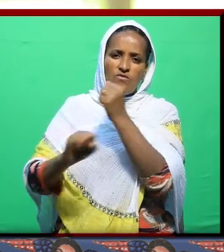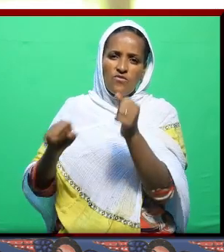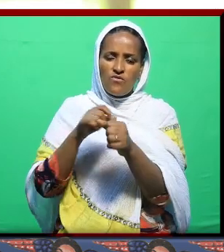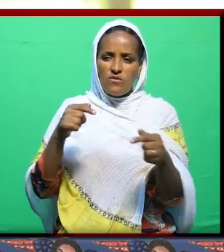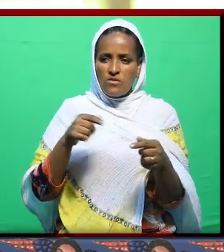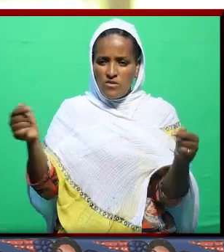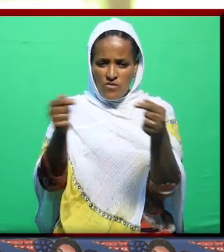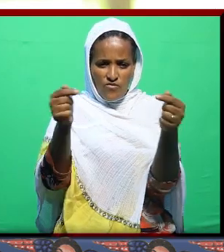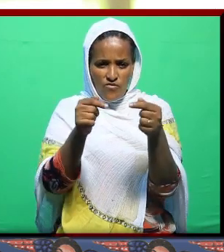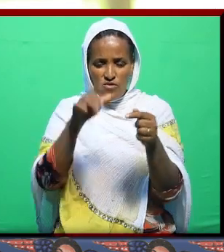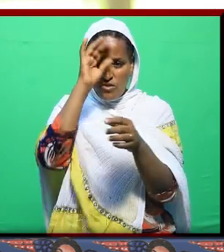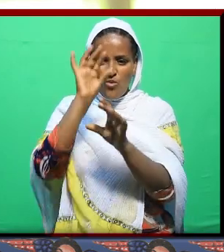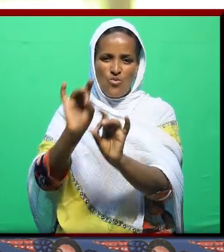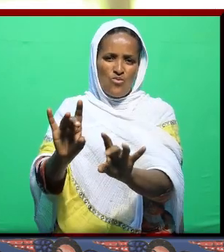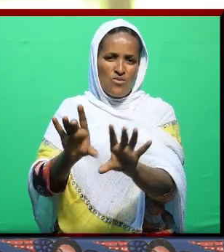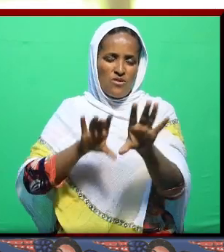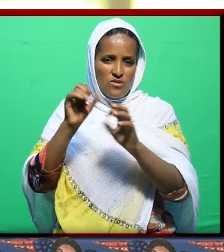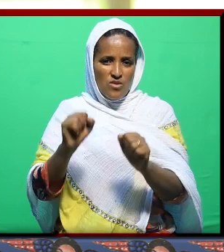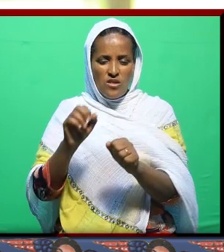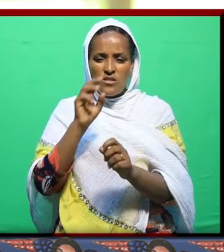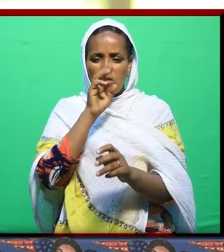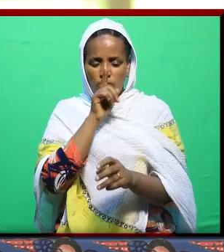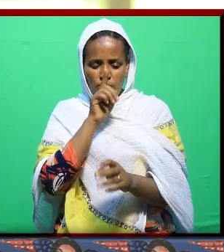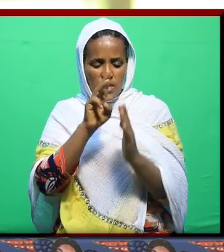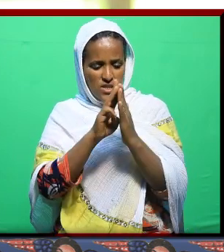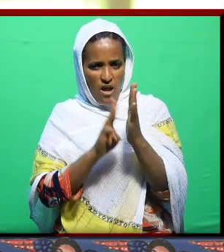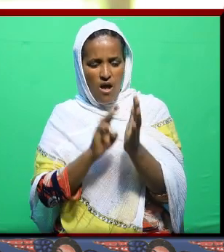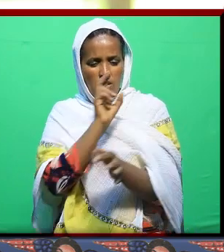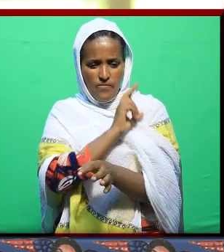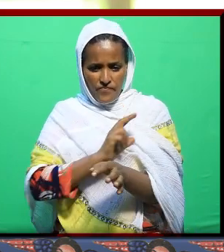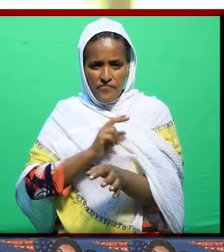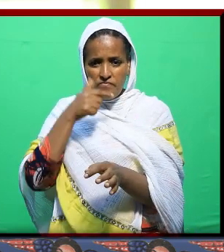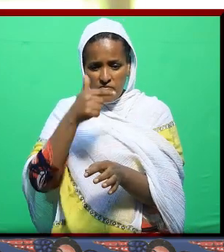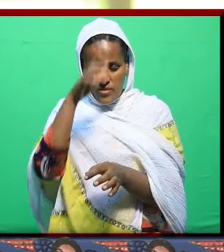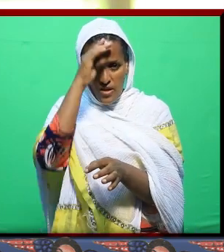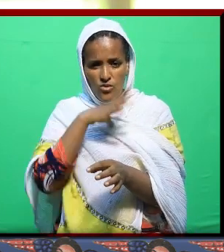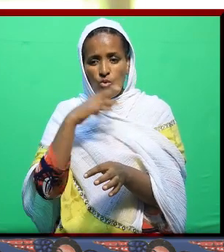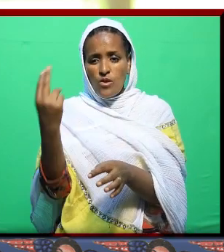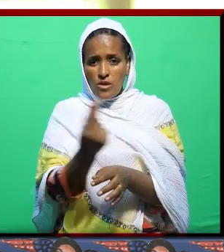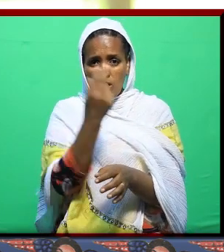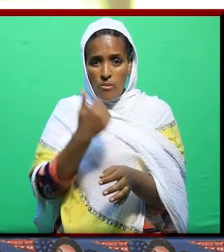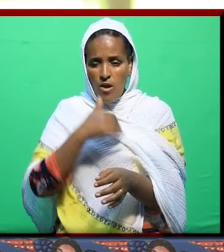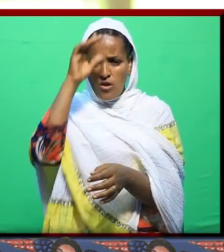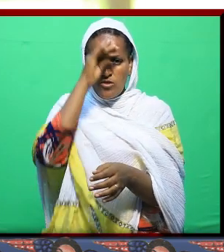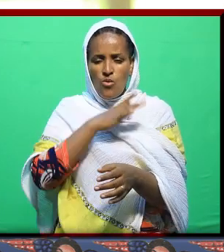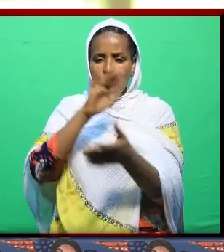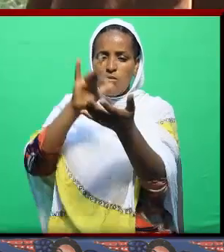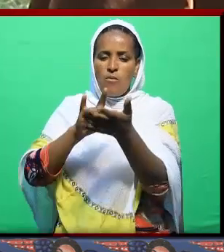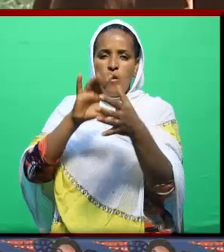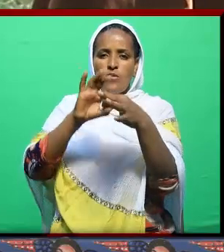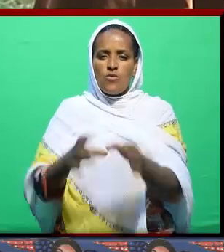نو نيد اندي ساو بلو سوتش اندي نطلا يادرغنان زمتنيوچ چمتوچ يمن ناغرن اوقن لسوتش ميبج كو نغن